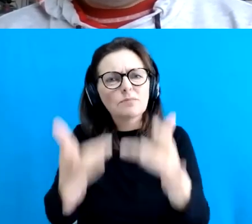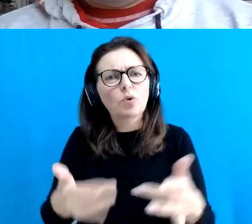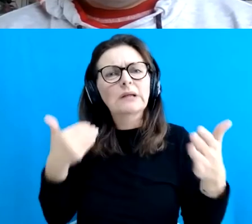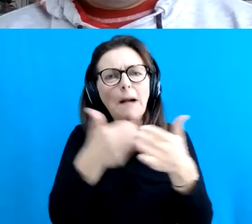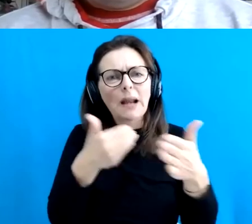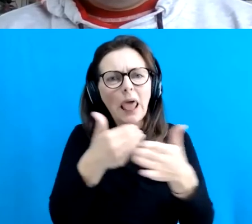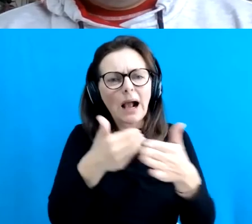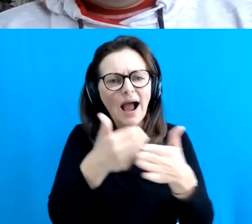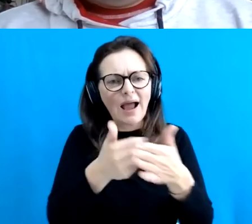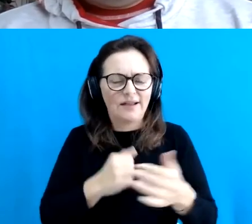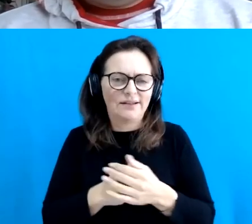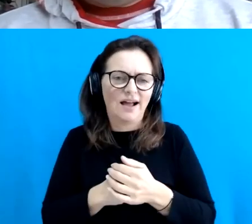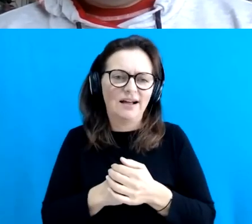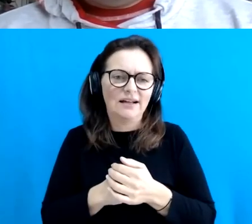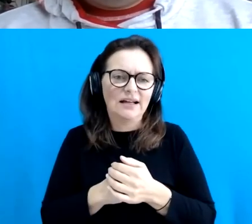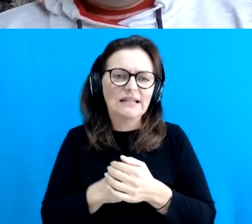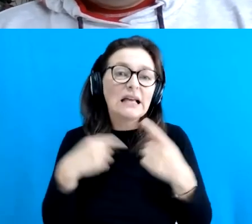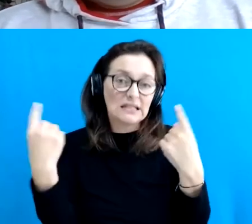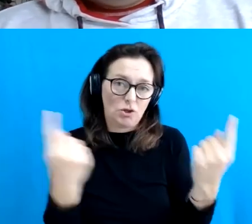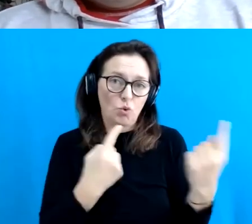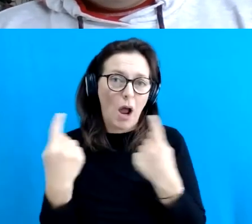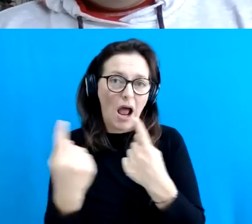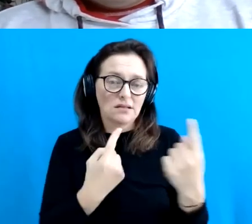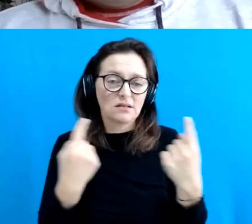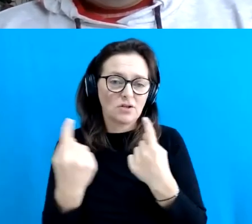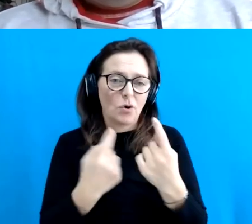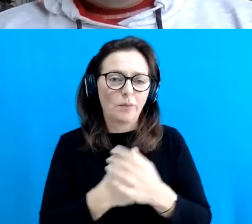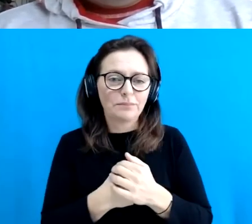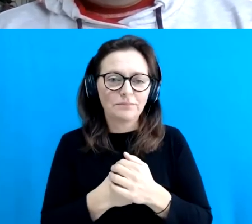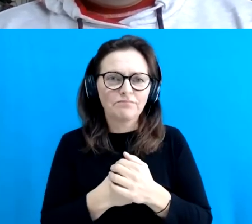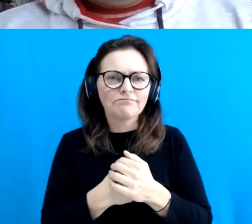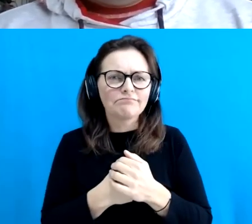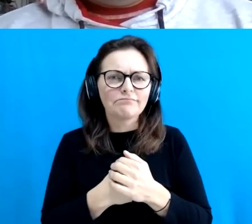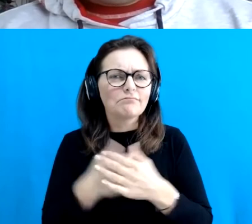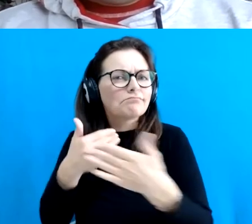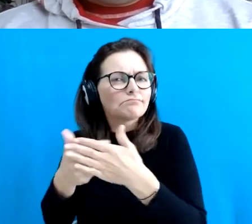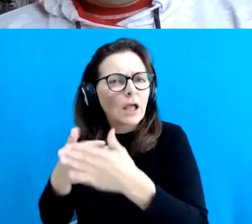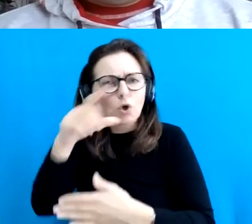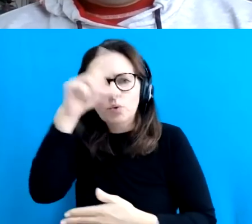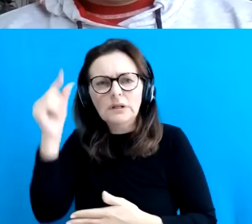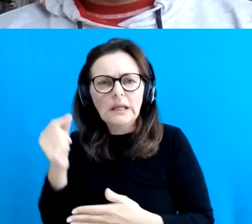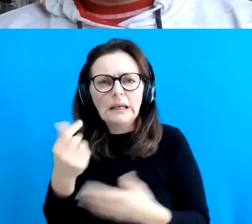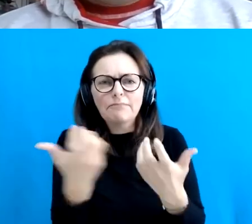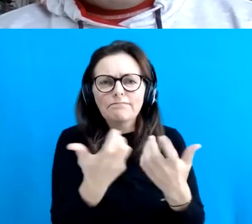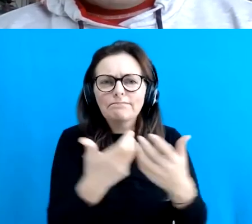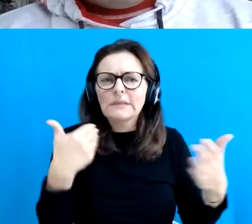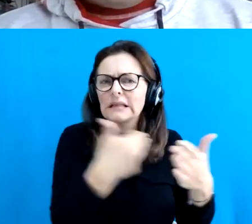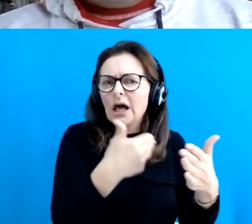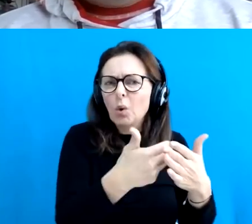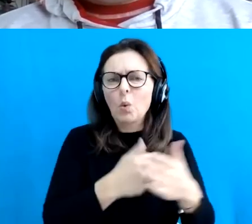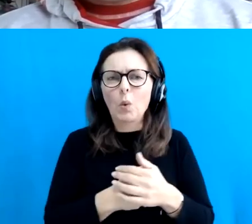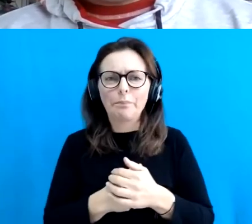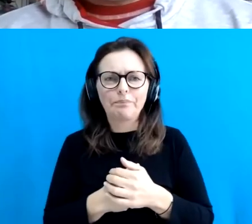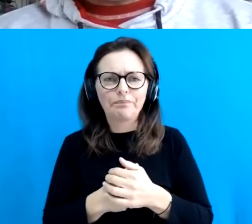prilagajanja na situacijo, na ljudi, na tržišče,